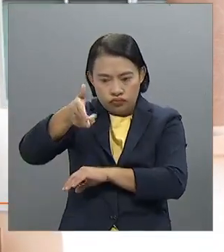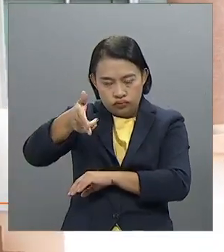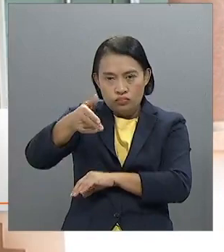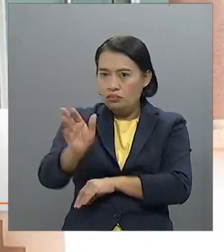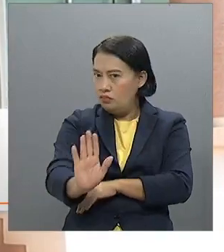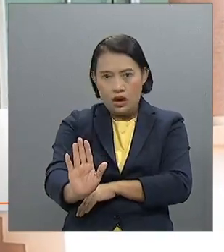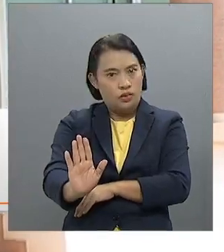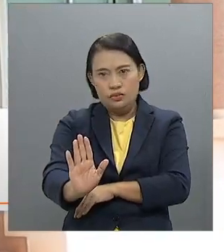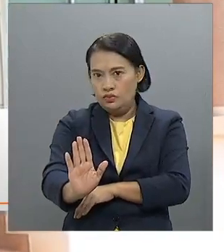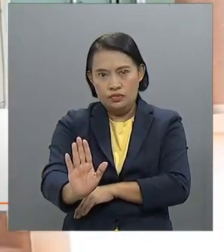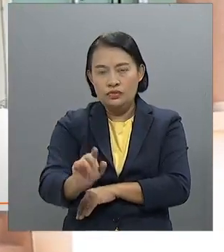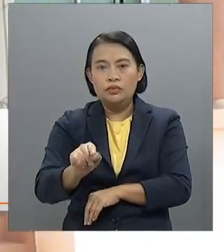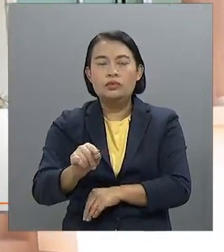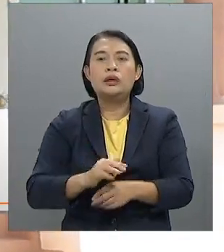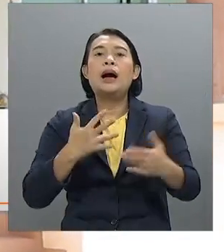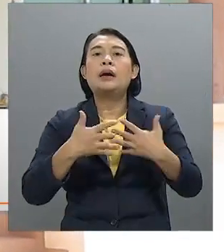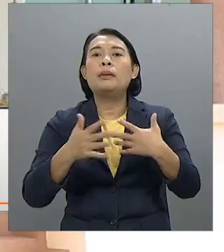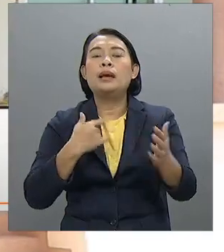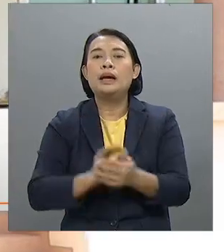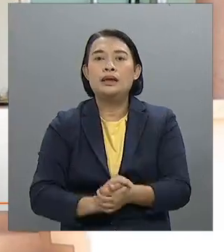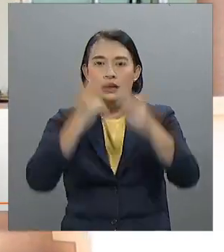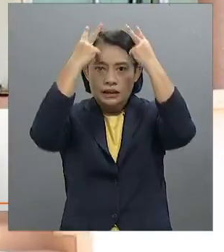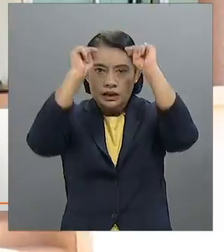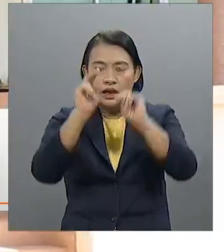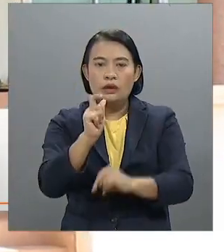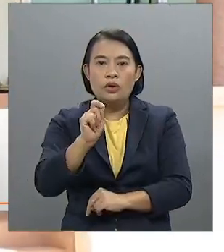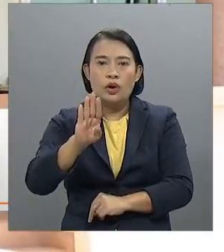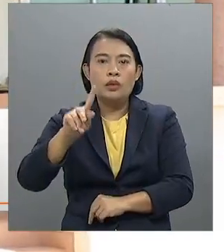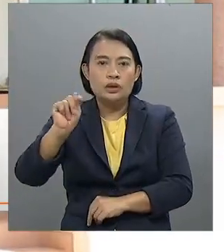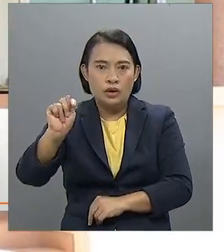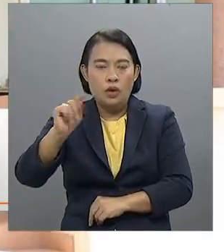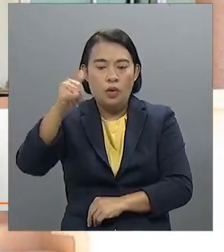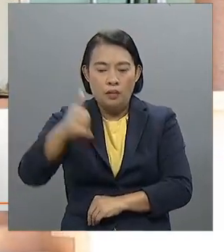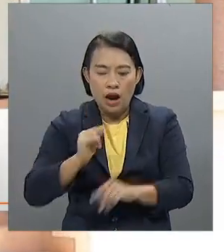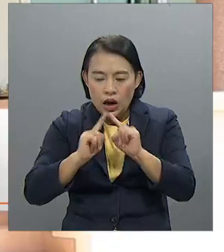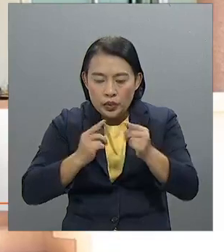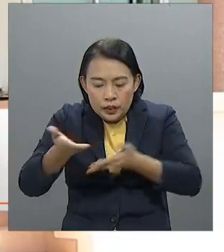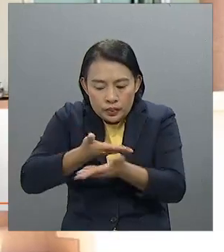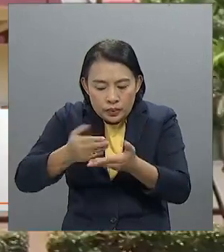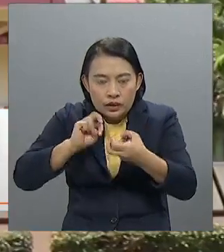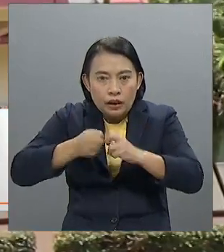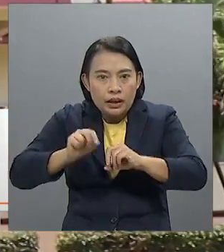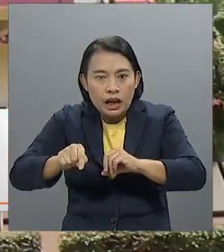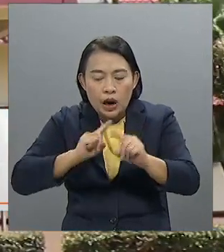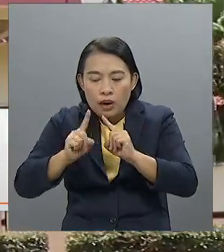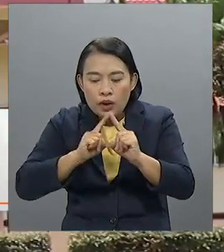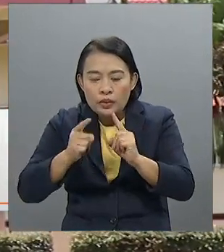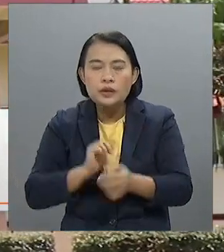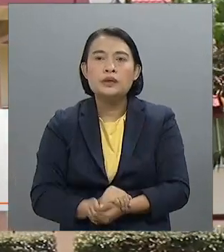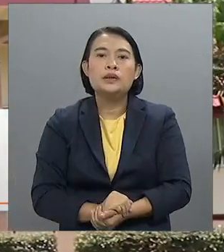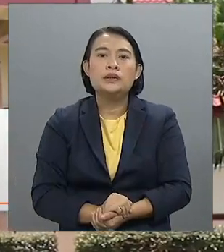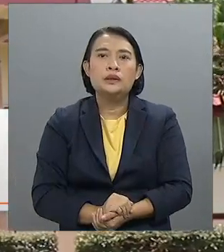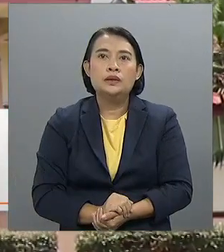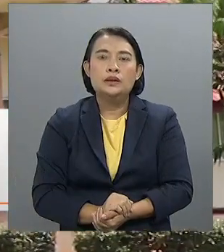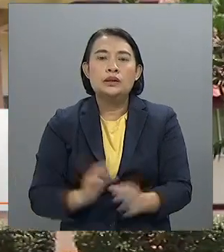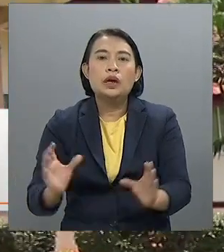ก็มีนายกองค์การบริหารส่วนตำบลปล้องเนี่ยค่ะมาพูดคุยกับทีมข่าวเกี่ยวกับปัญหาที่เกิดขึ้นแต่ก็ไม่สามารถได้ข้อสรุป